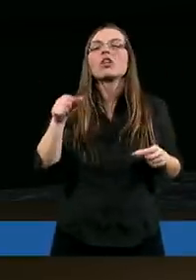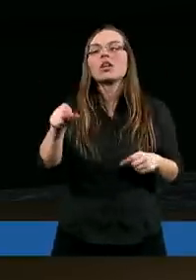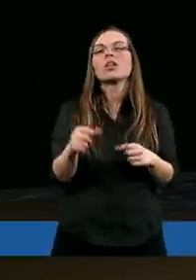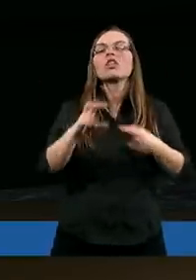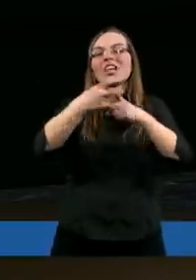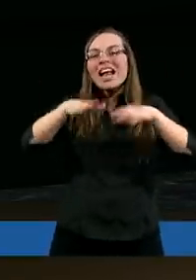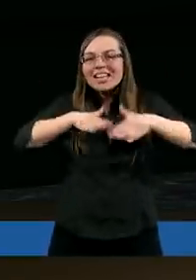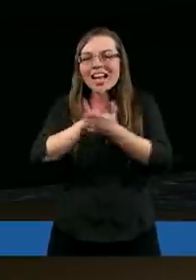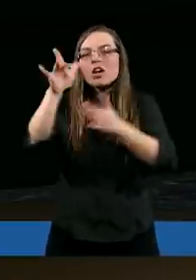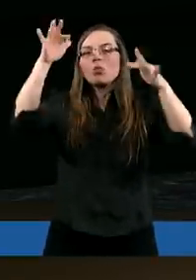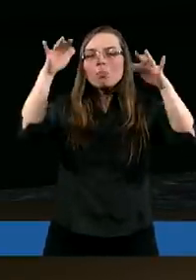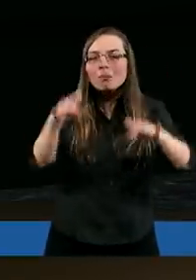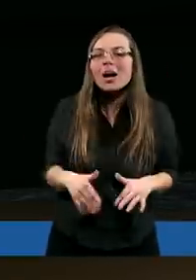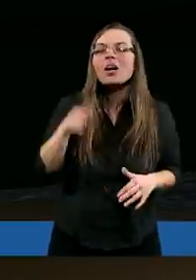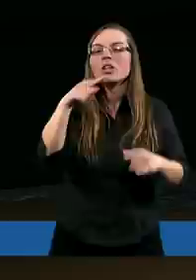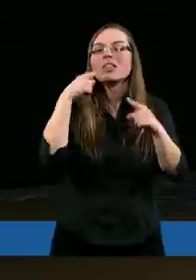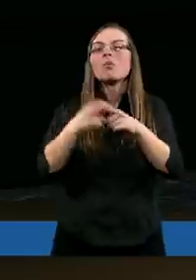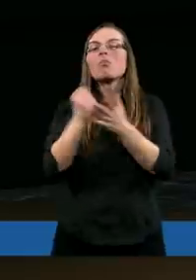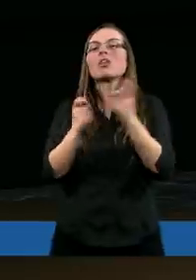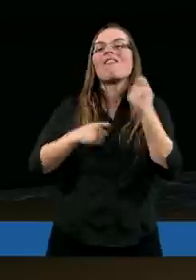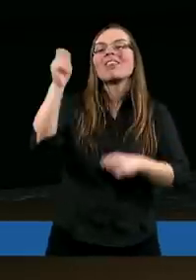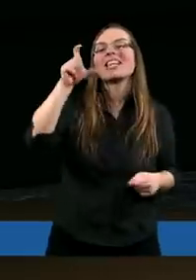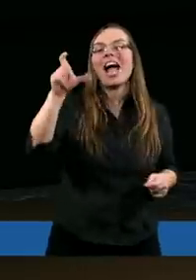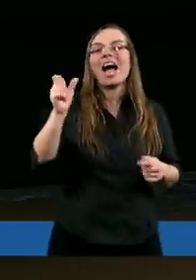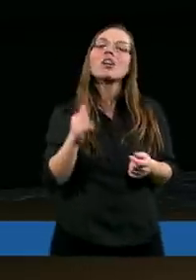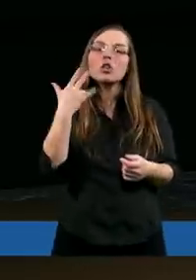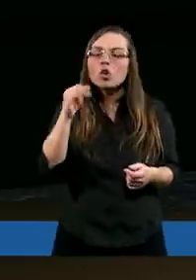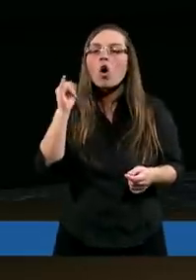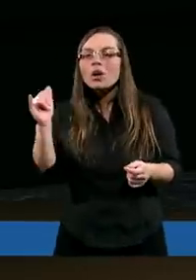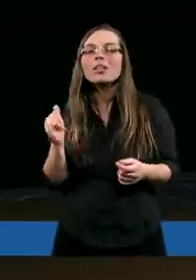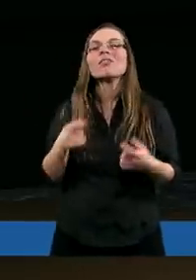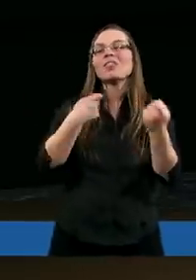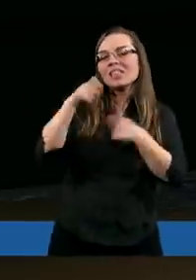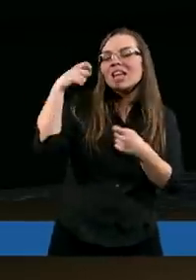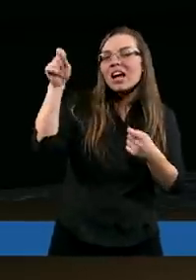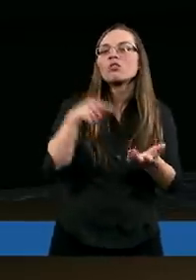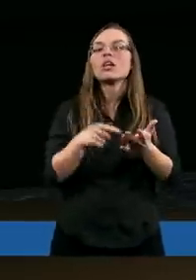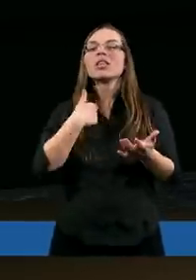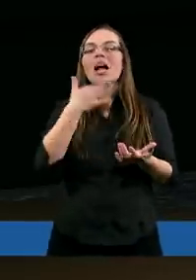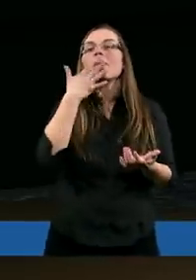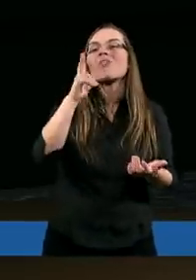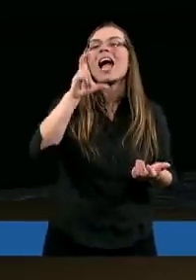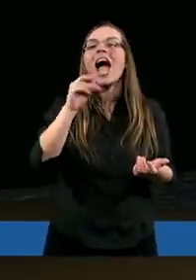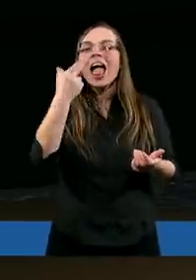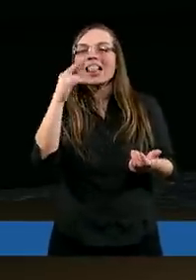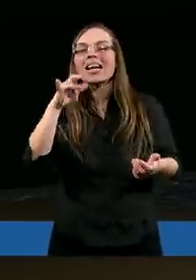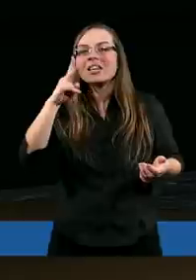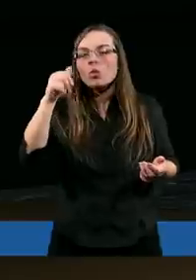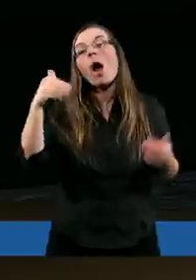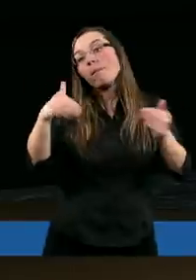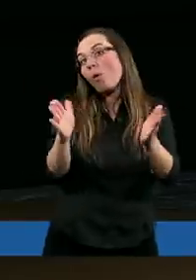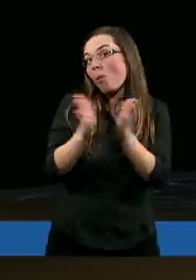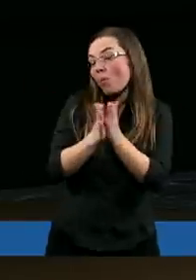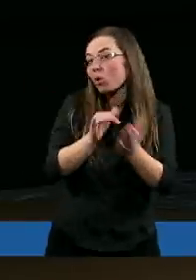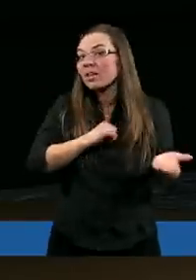śnieg zaczął padać, a on zdecydował, że musi wyjechać. No i wyjeżdżał. Ja mówię, słuchaj Henryku, a może się